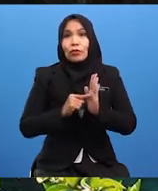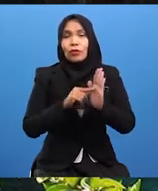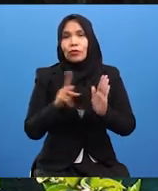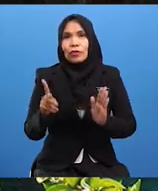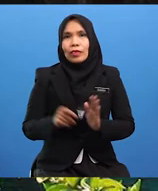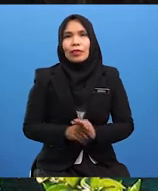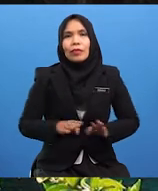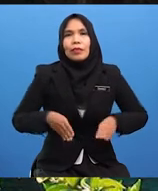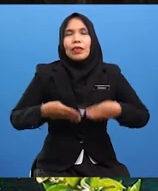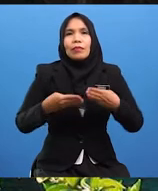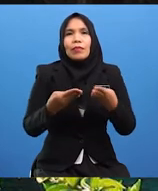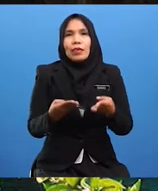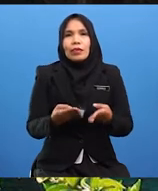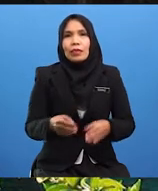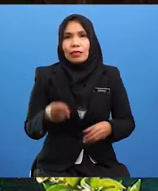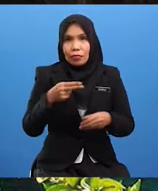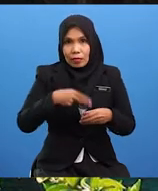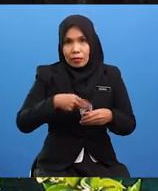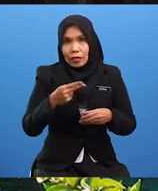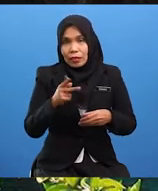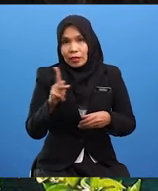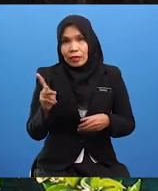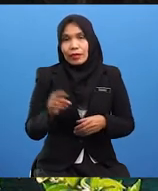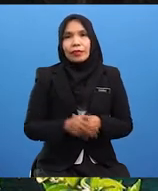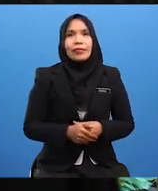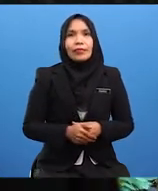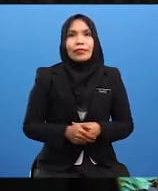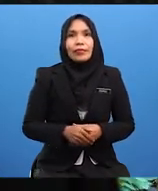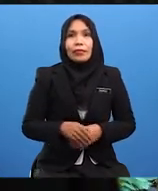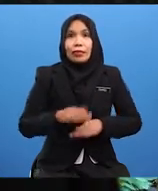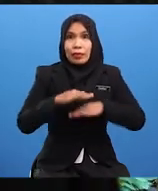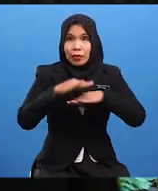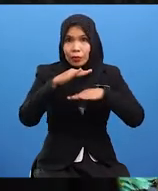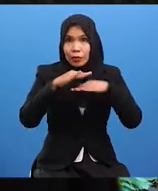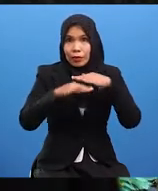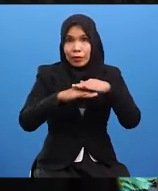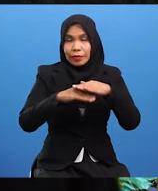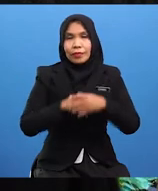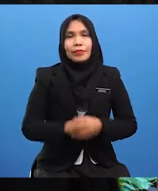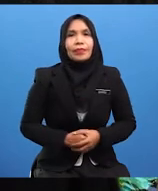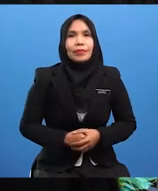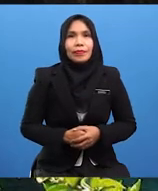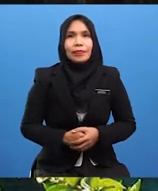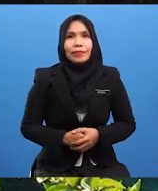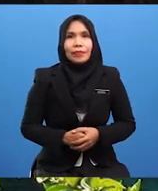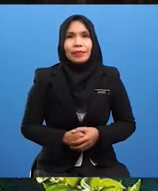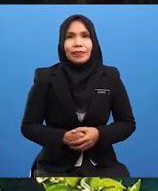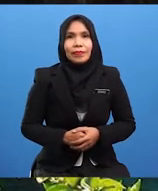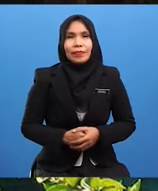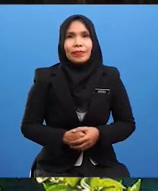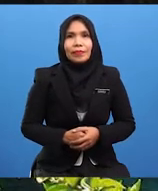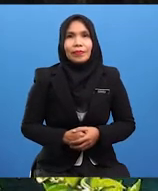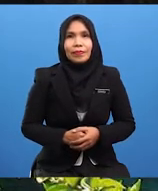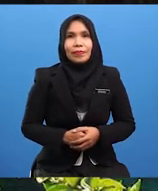hendak menghasilkan cetakan jenis timbulan. Kalau murid-murid sudah bersedia,